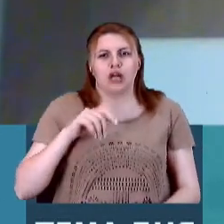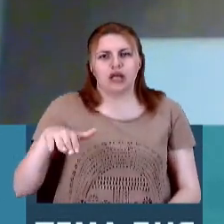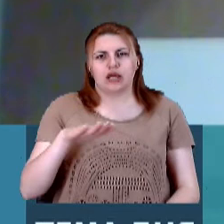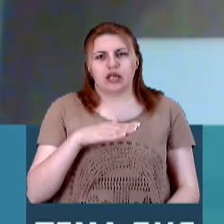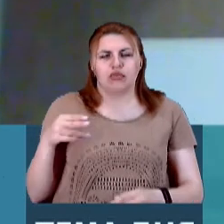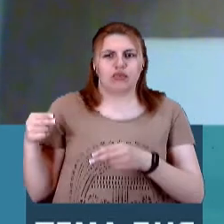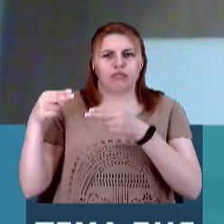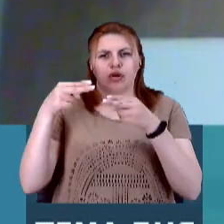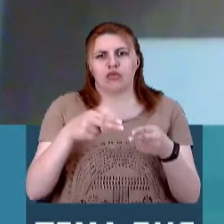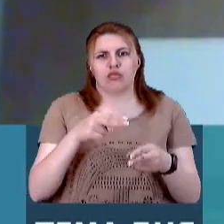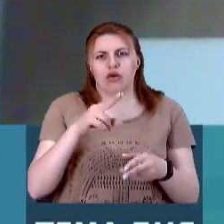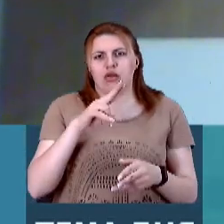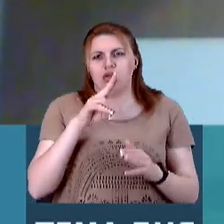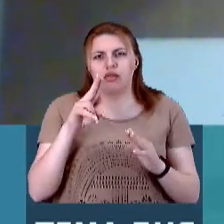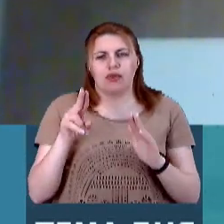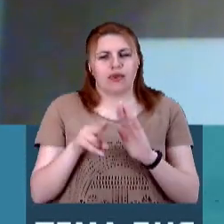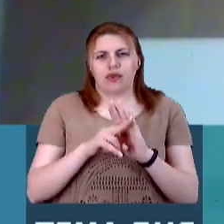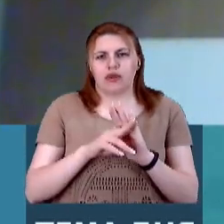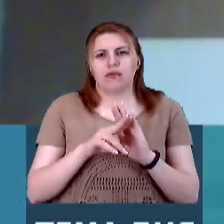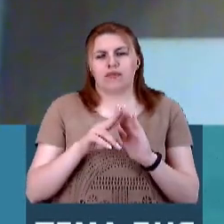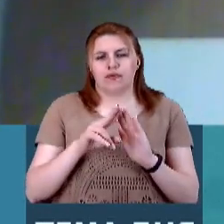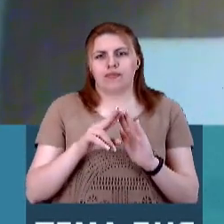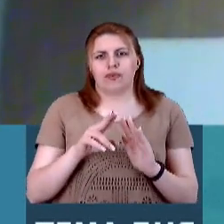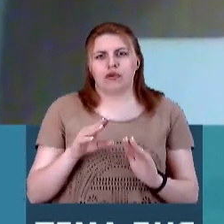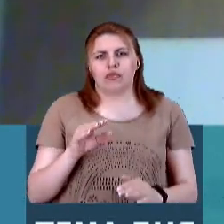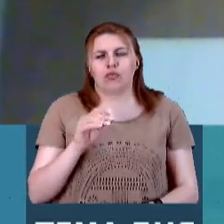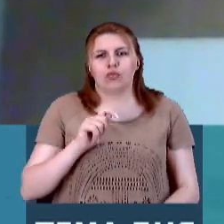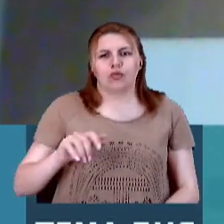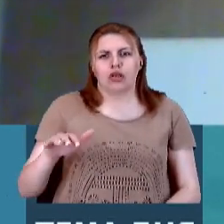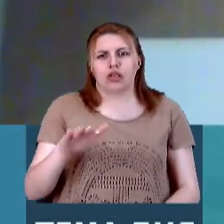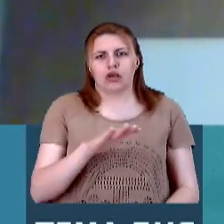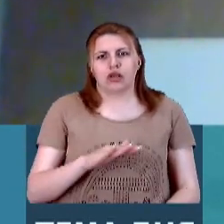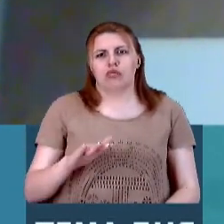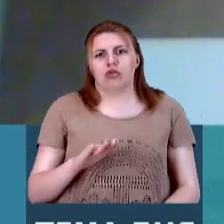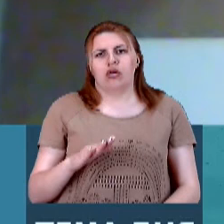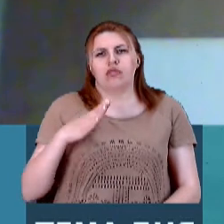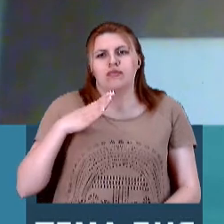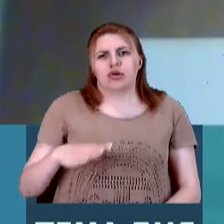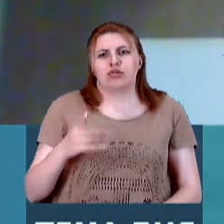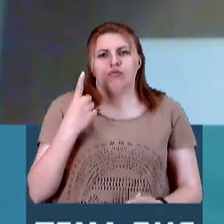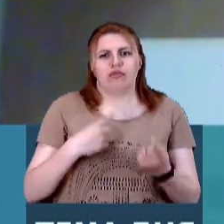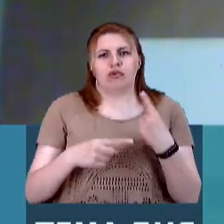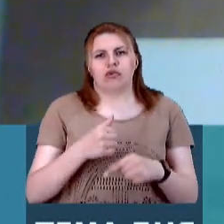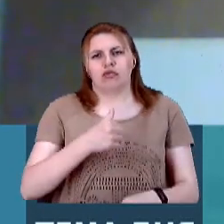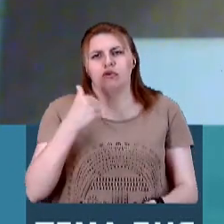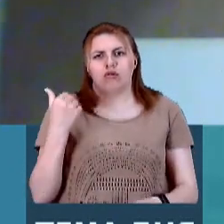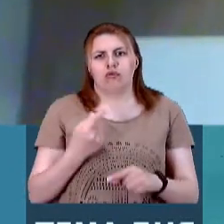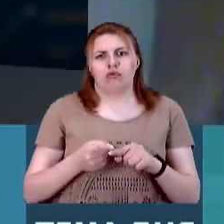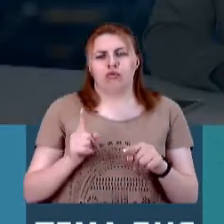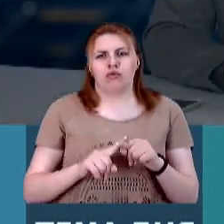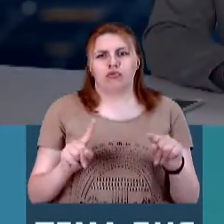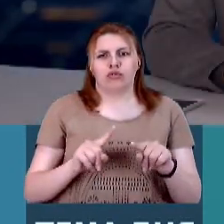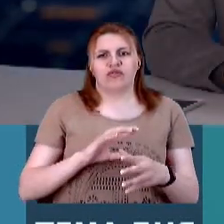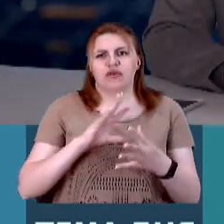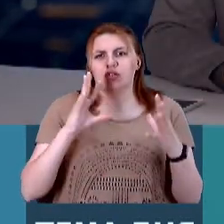на неокуповану частину, більшість знов таки була вимушена повернутися назад, бо ми тут взагалі нікому не потрібні. Я